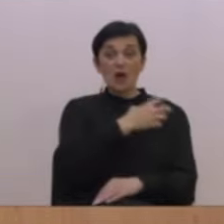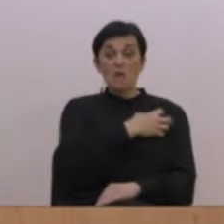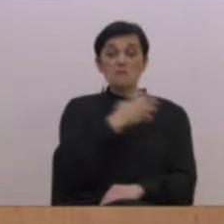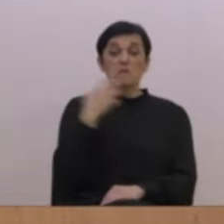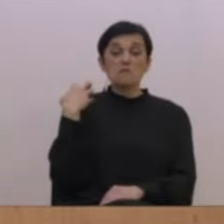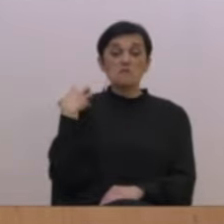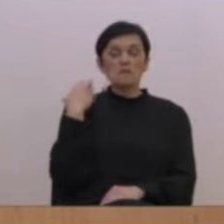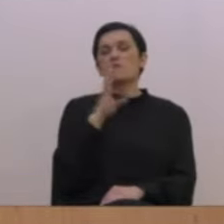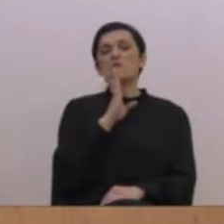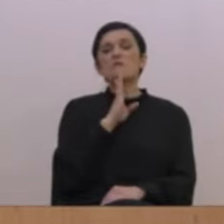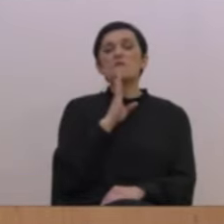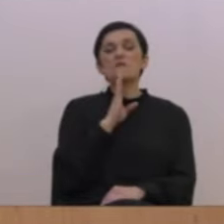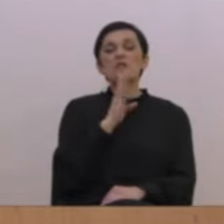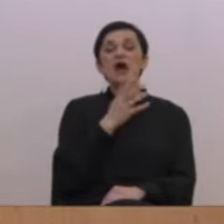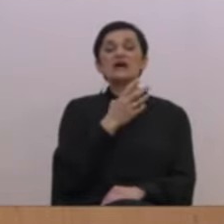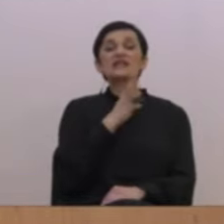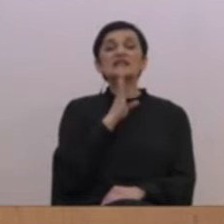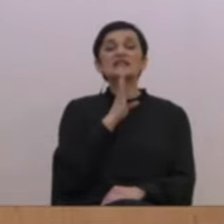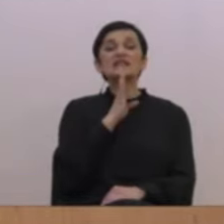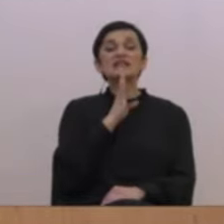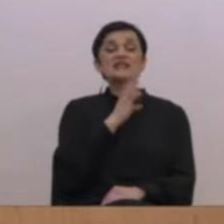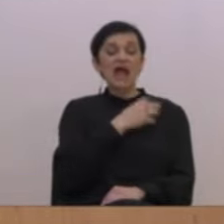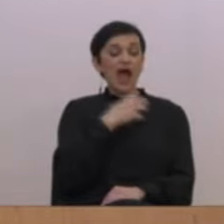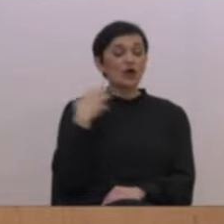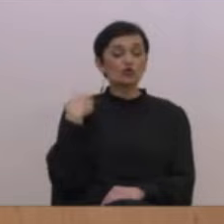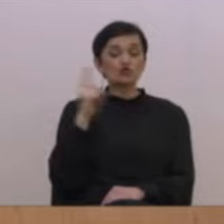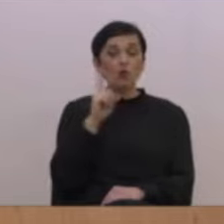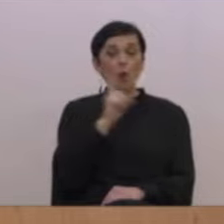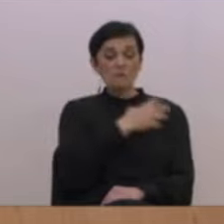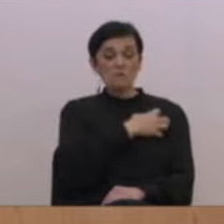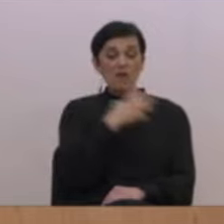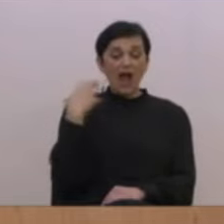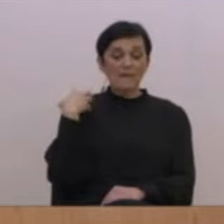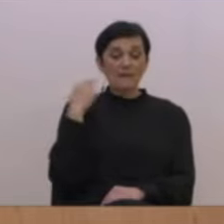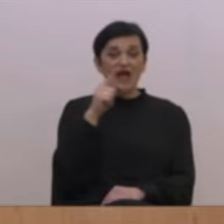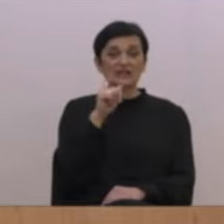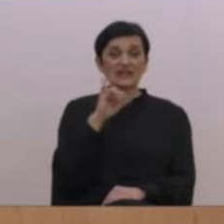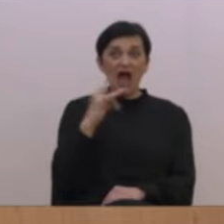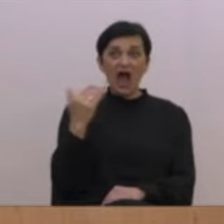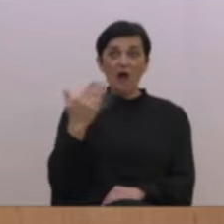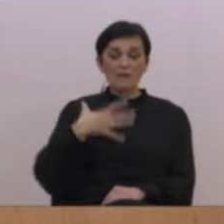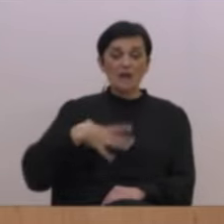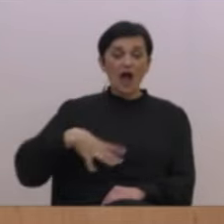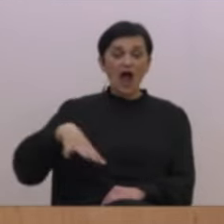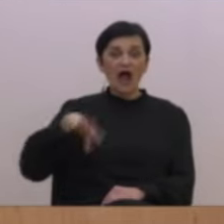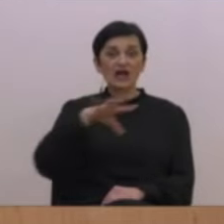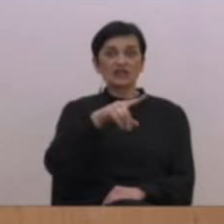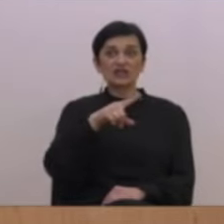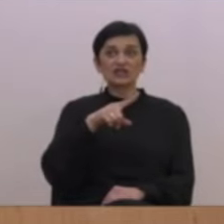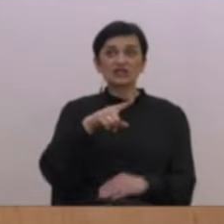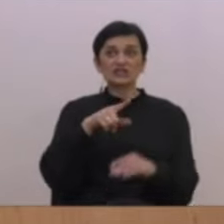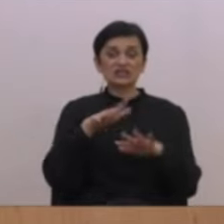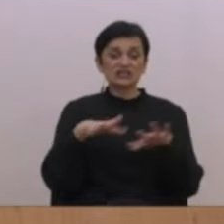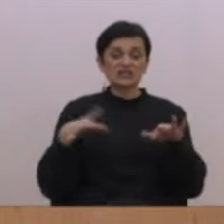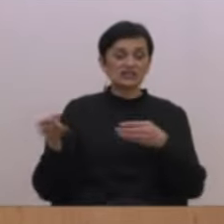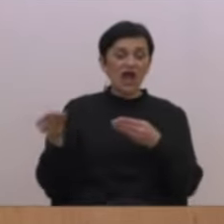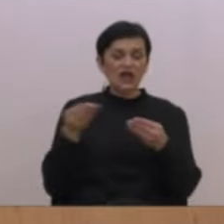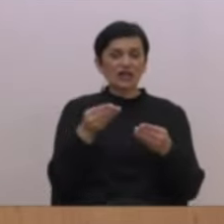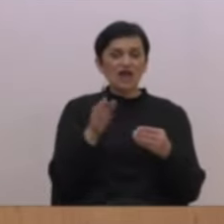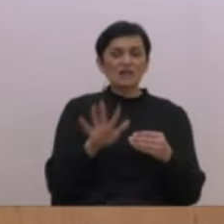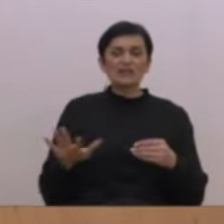kveqana dedopis ki ara. Romelmat sadarbazot shemoitana gaqris fenomeni.